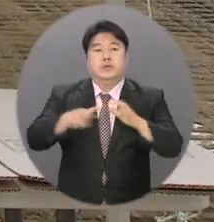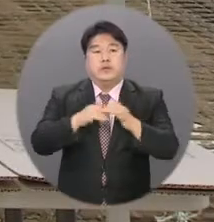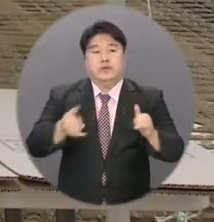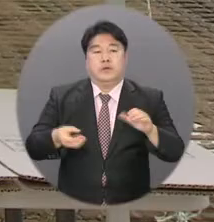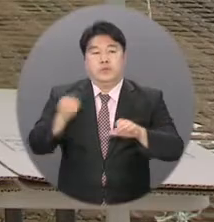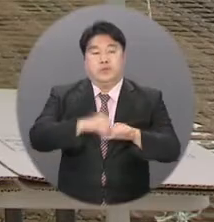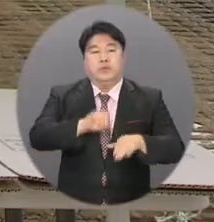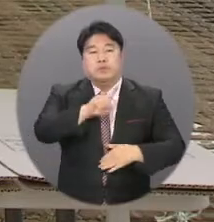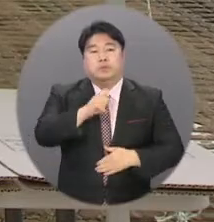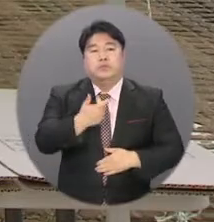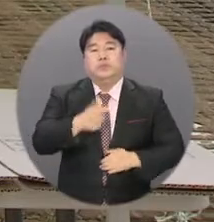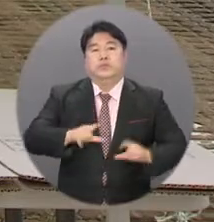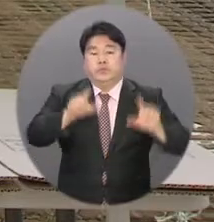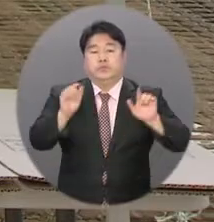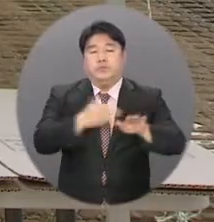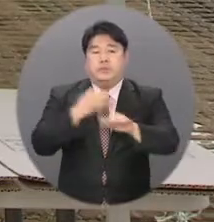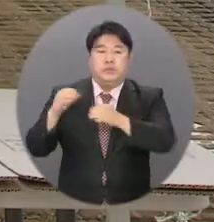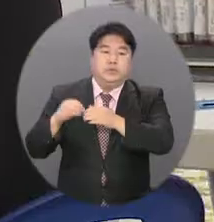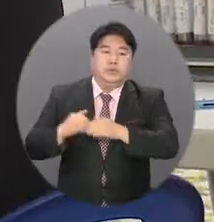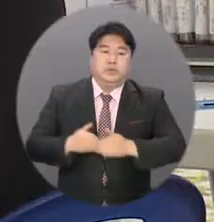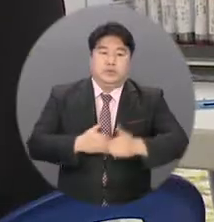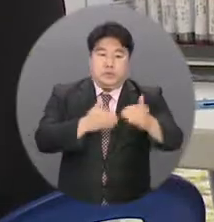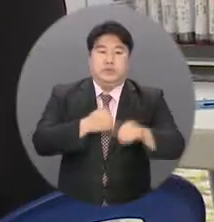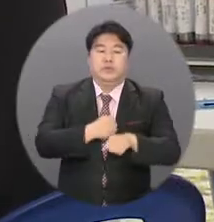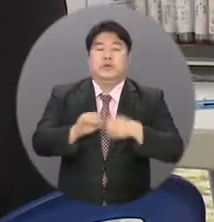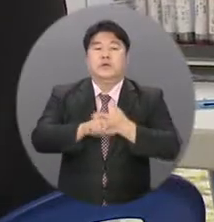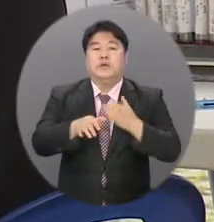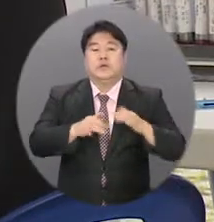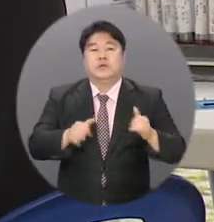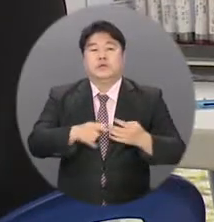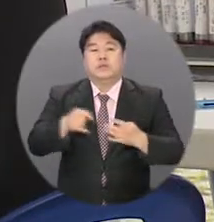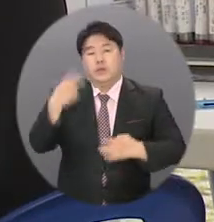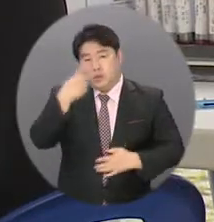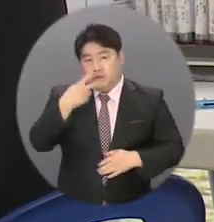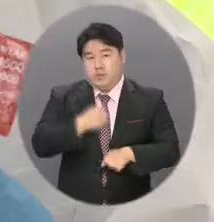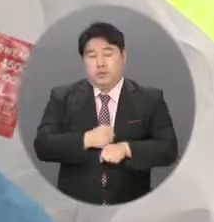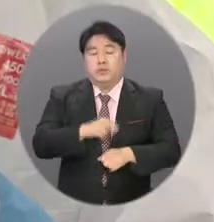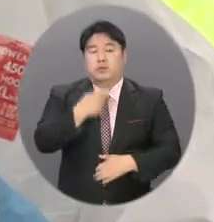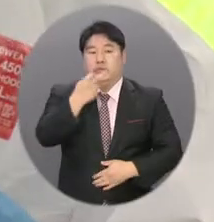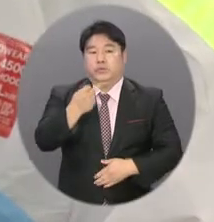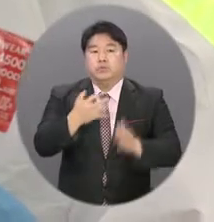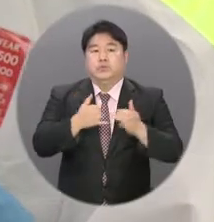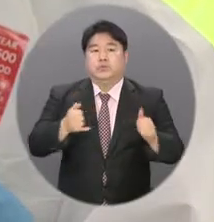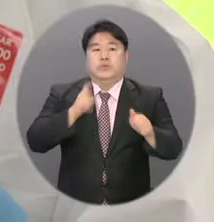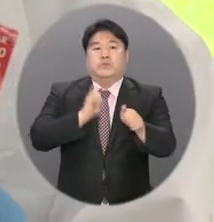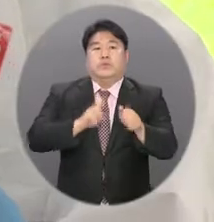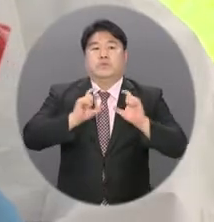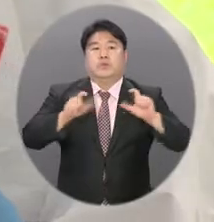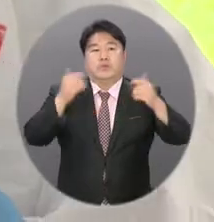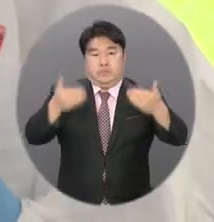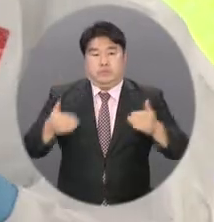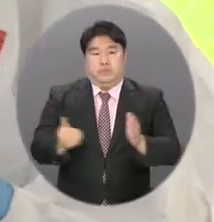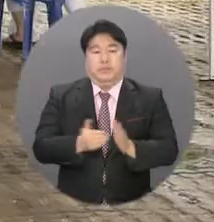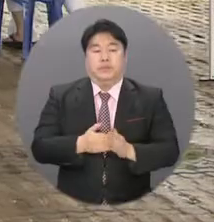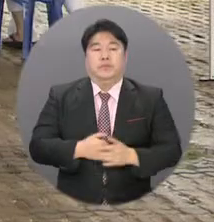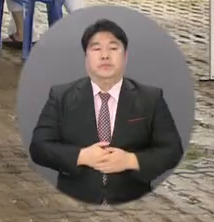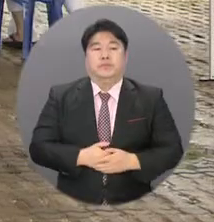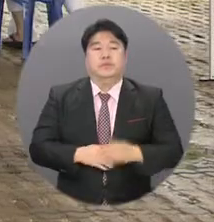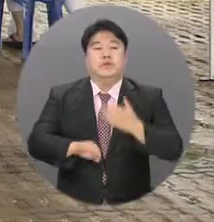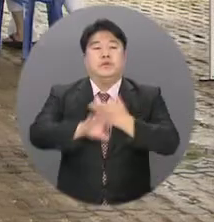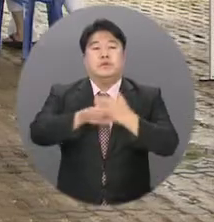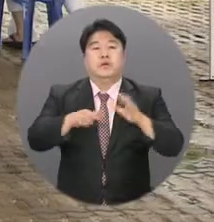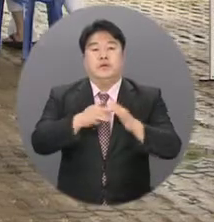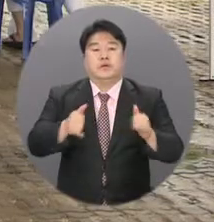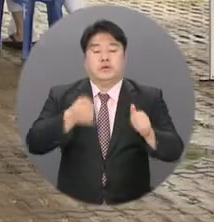지난 16일부터 진행하고 있는 외국인 선제 검사에서 지금까지 모두 12명이 확진 판정을 받았습니다.